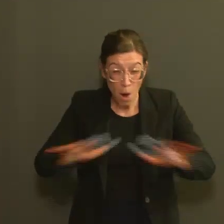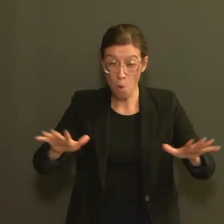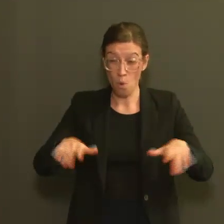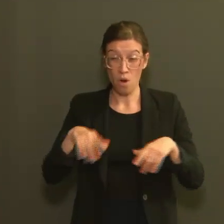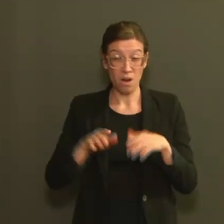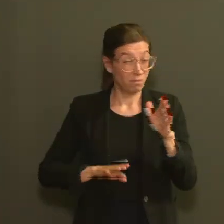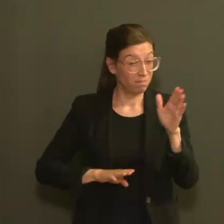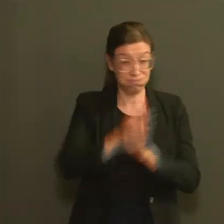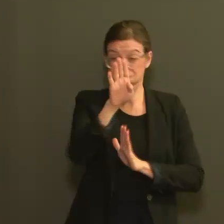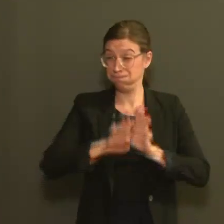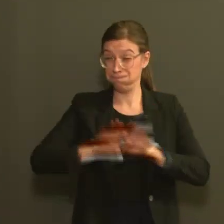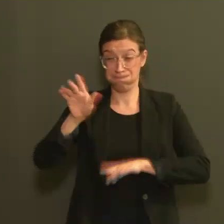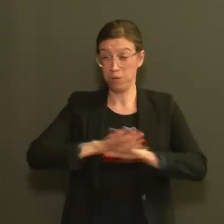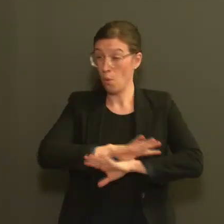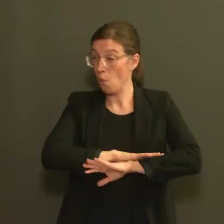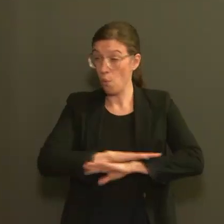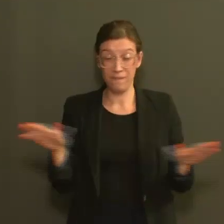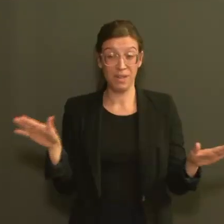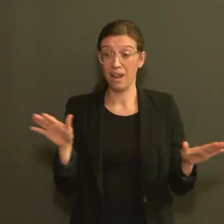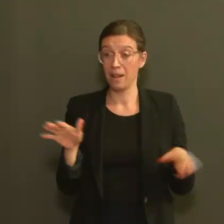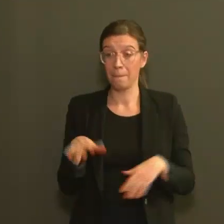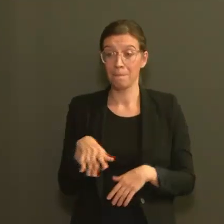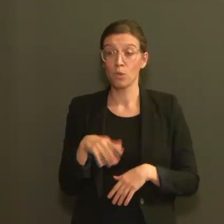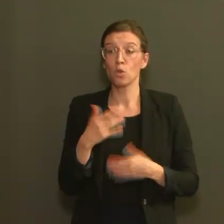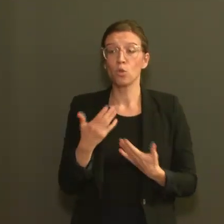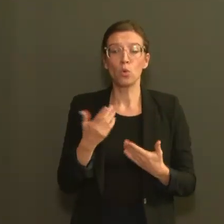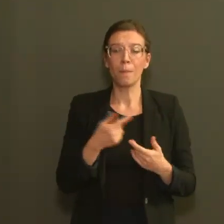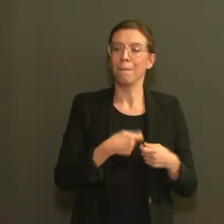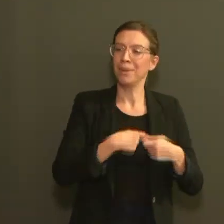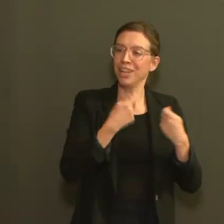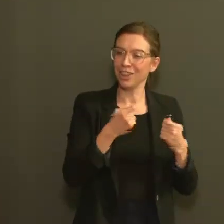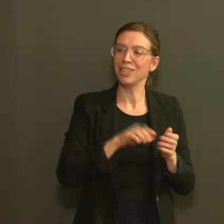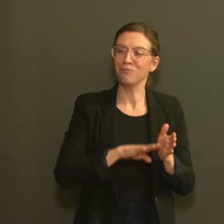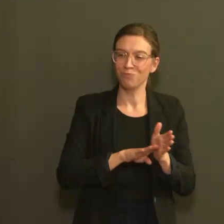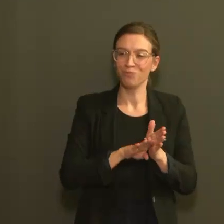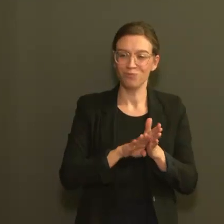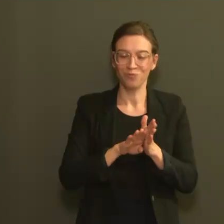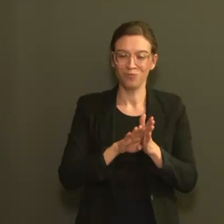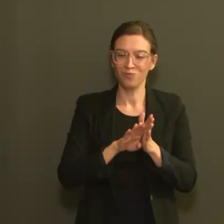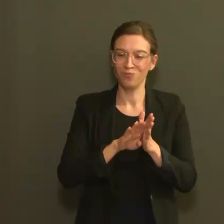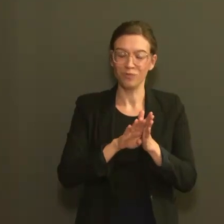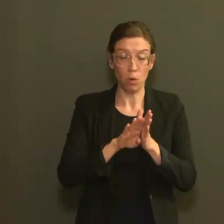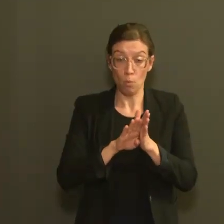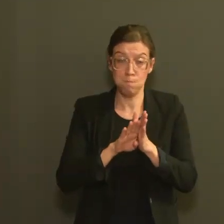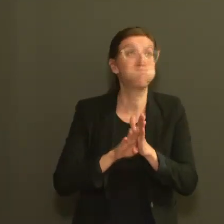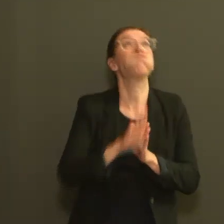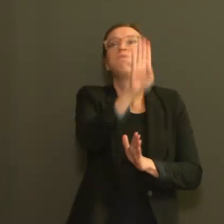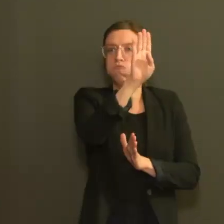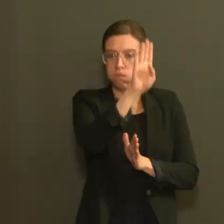een explosieve toename. Het virus is een valse trage.